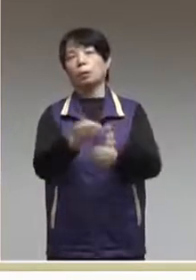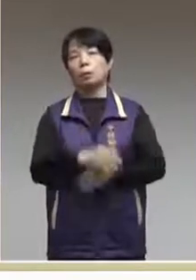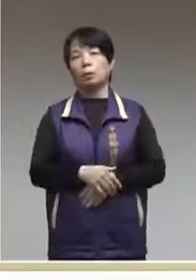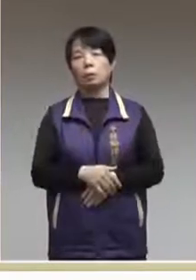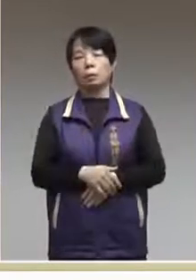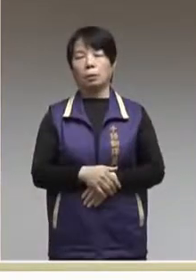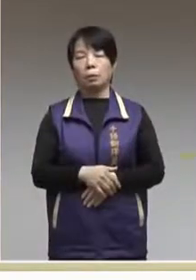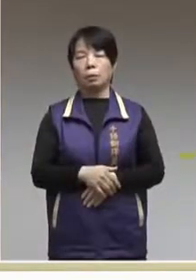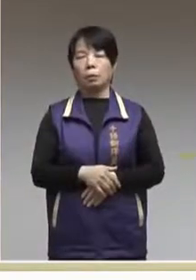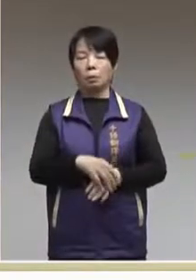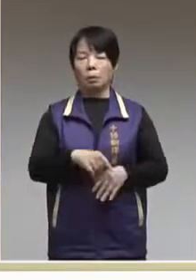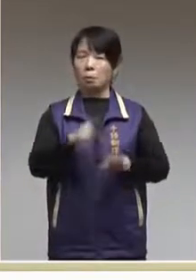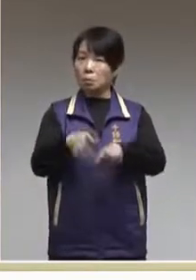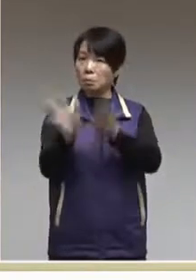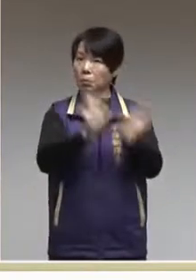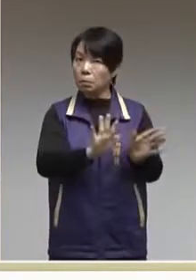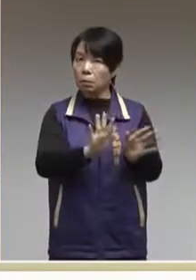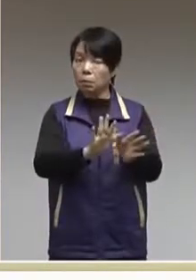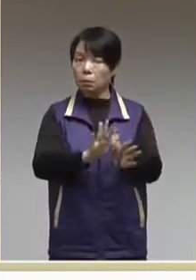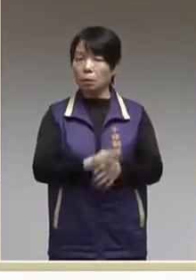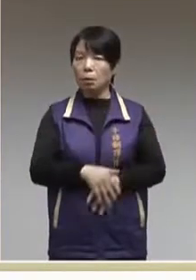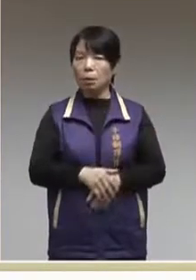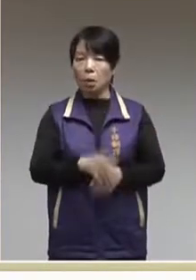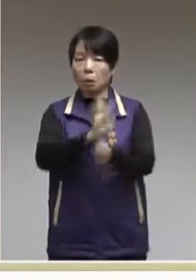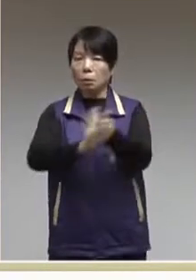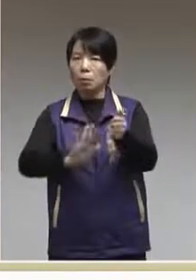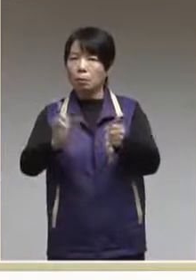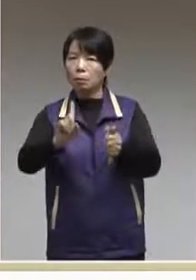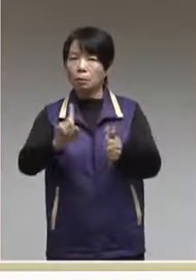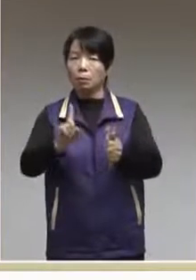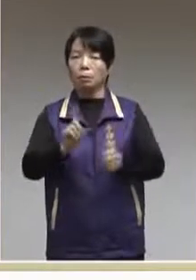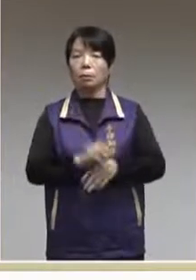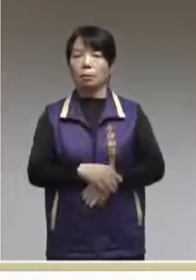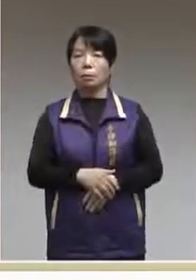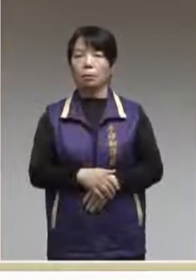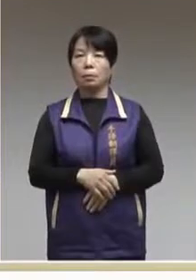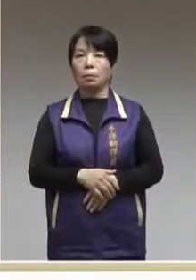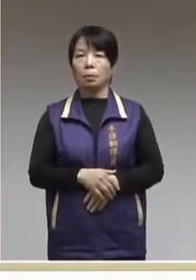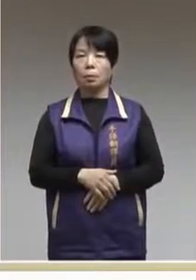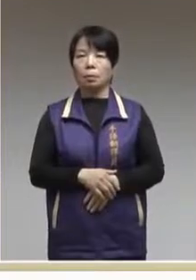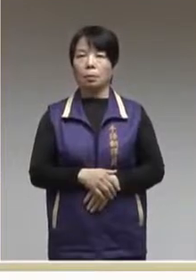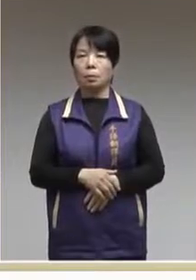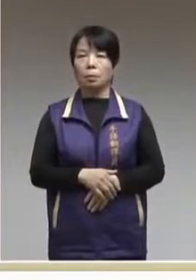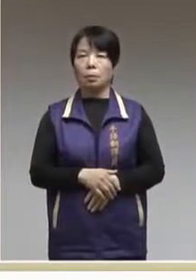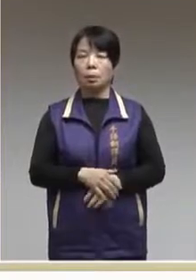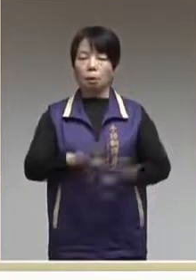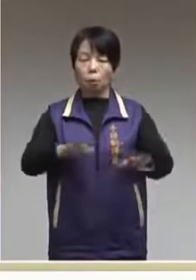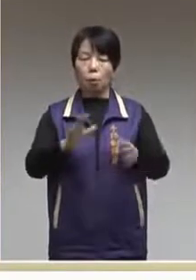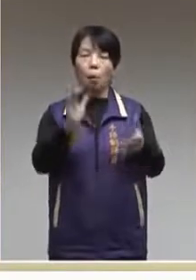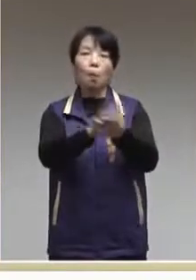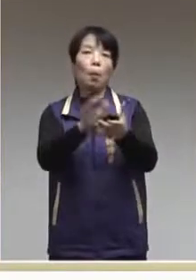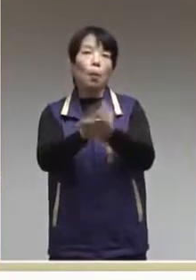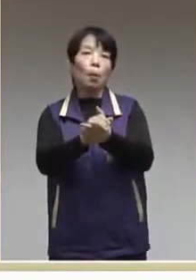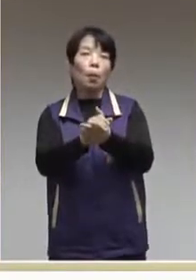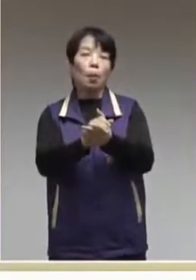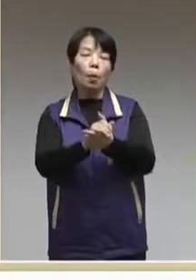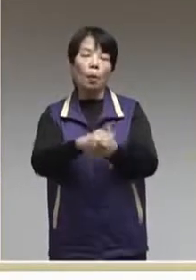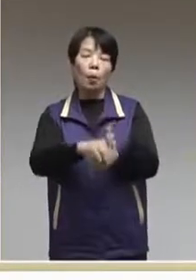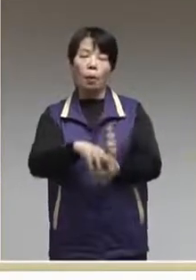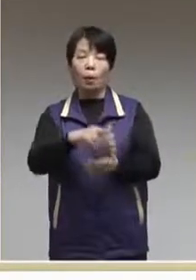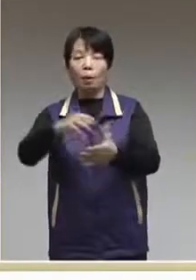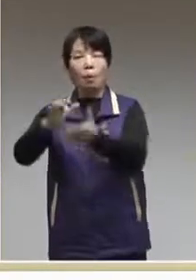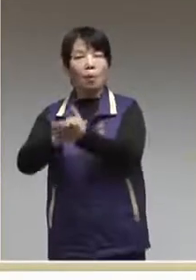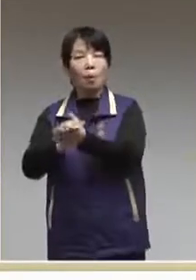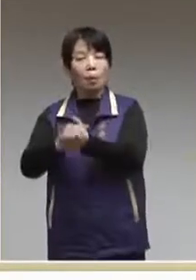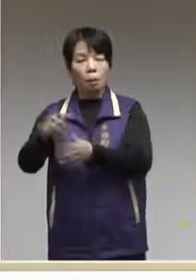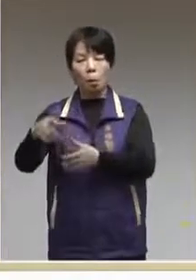管理。那这样子呢，会变成可能有一些当然是朋友的话彼此认识，但是朋友的朋友可能就不